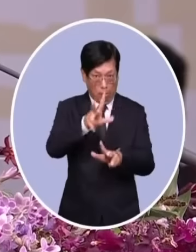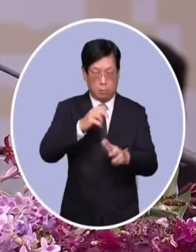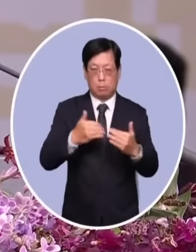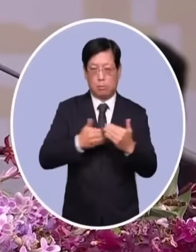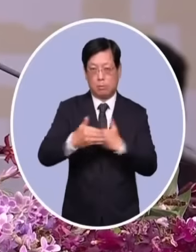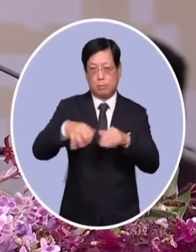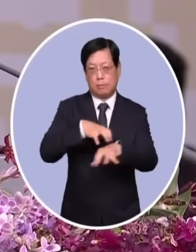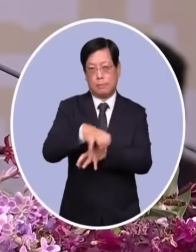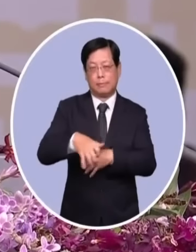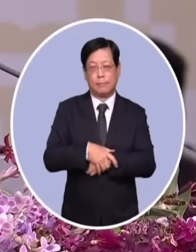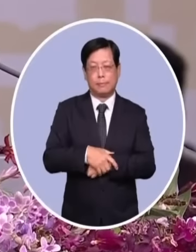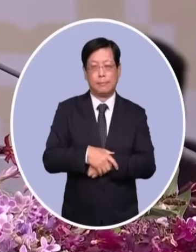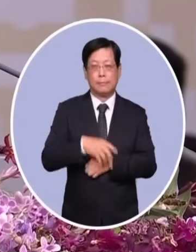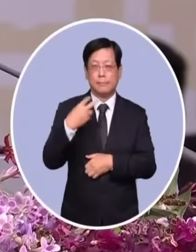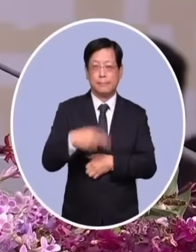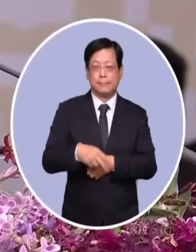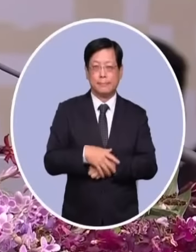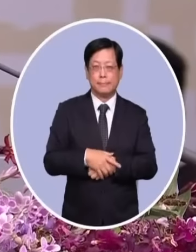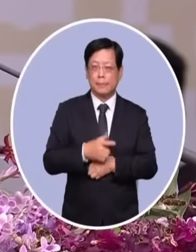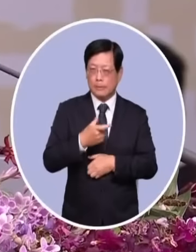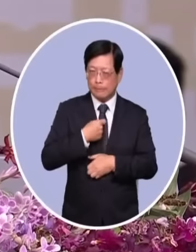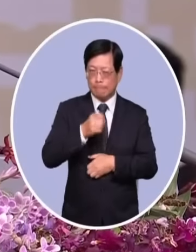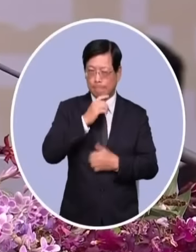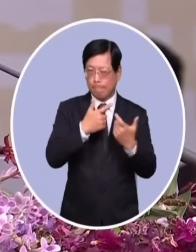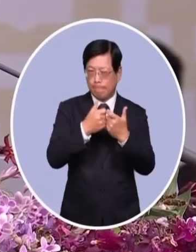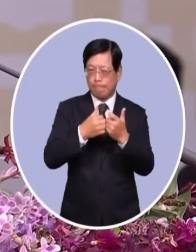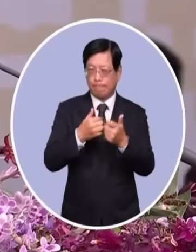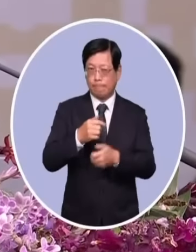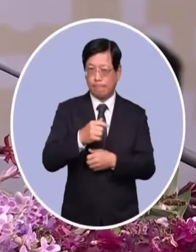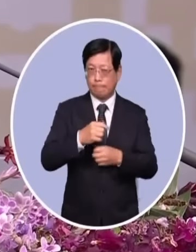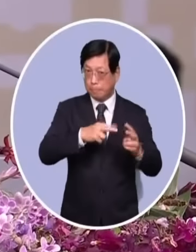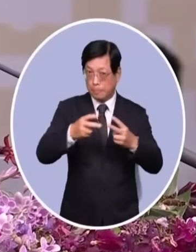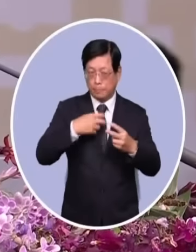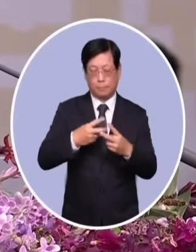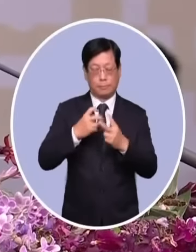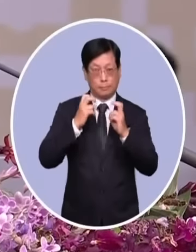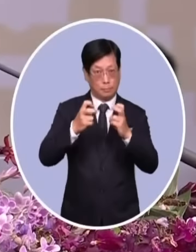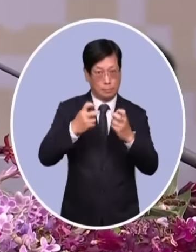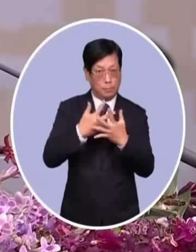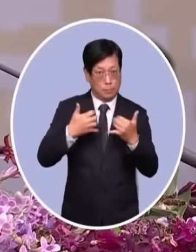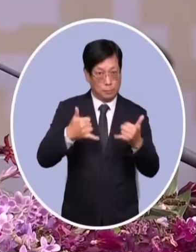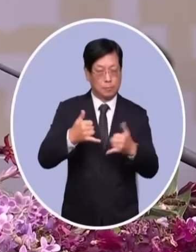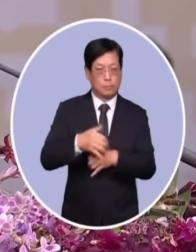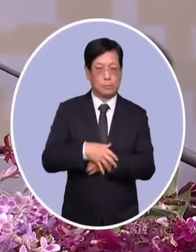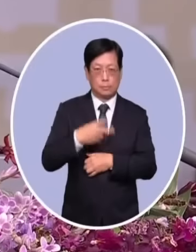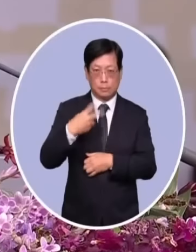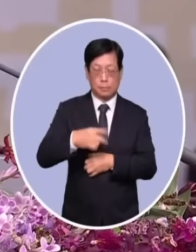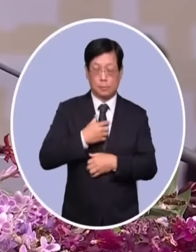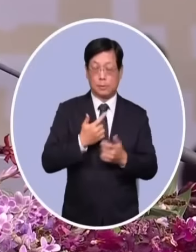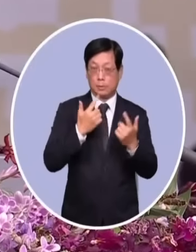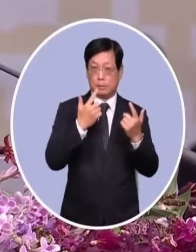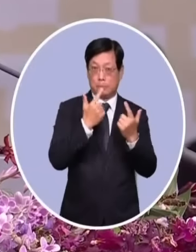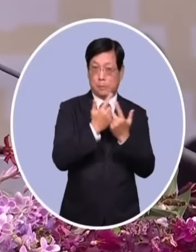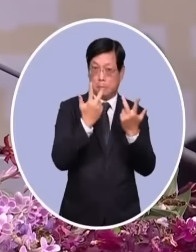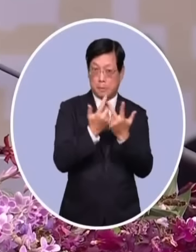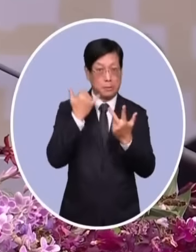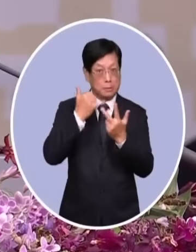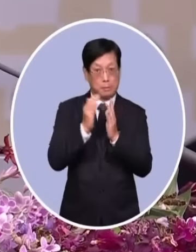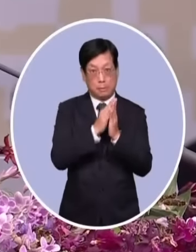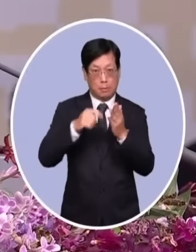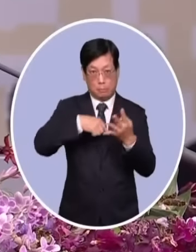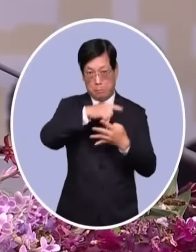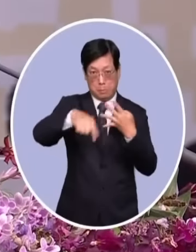境。同时我们要完善捷运网络，串起北北基桃首都生活